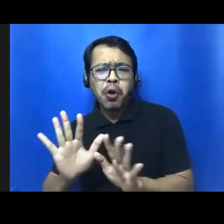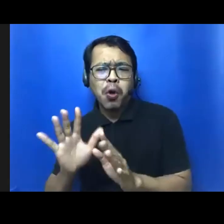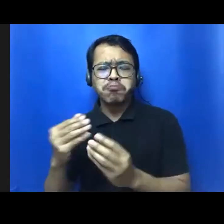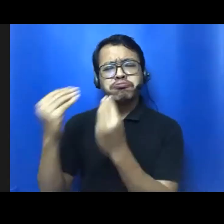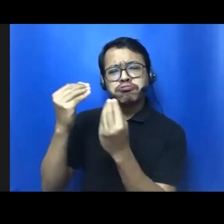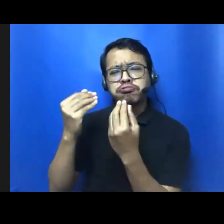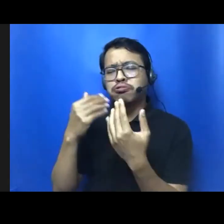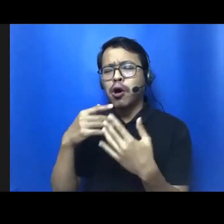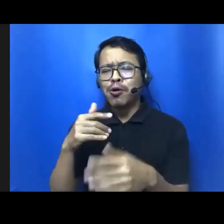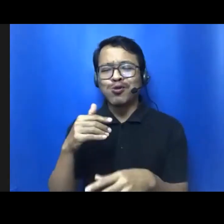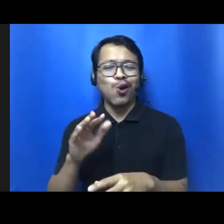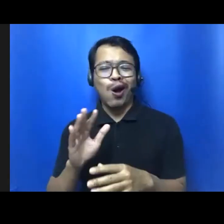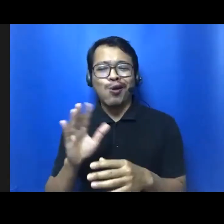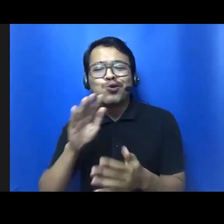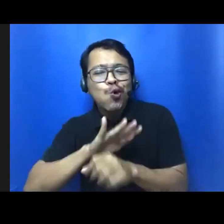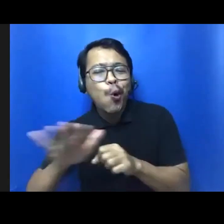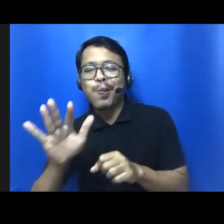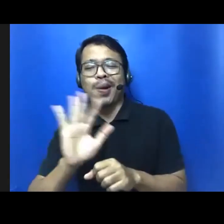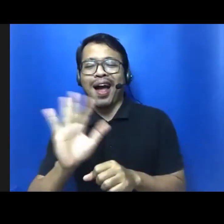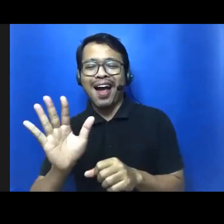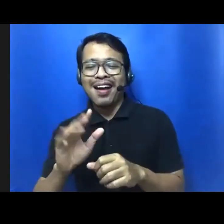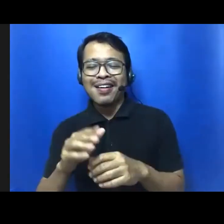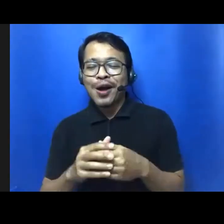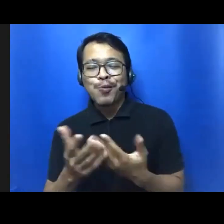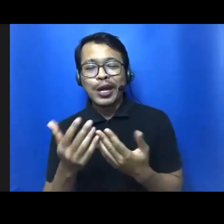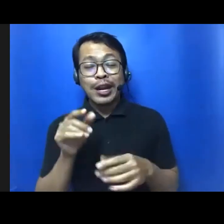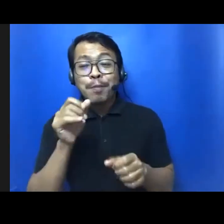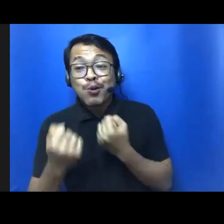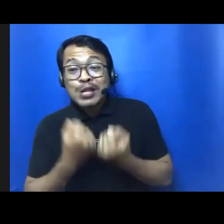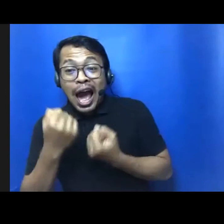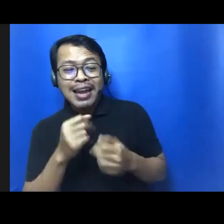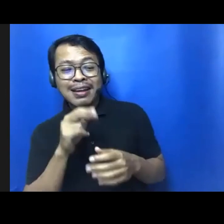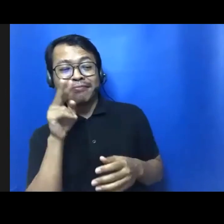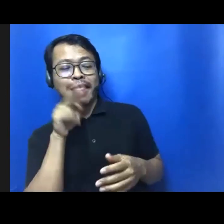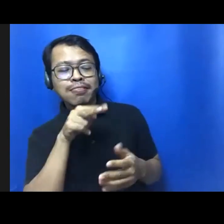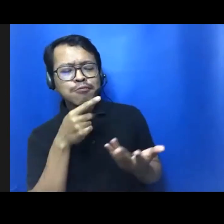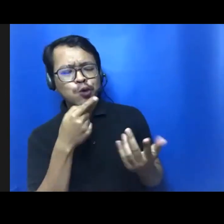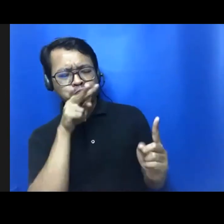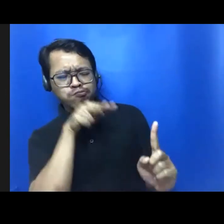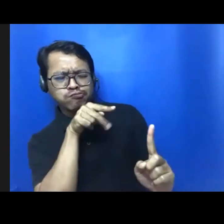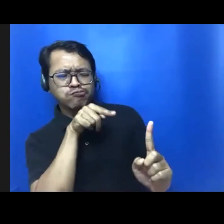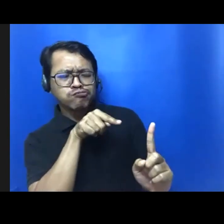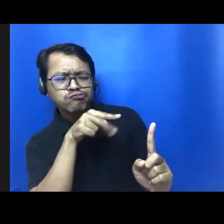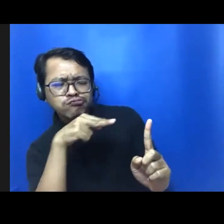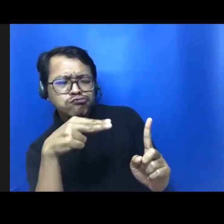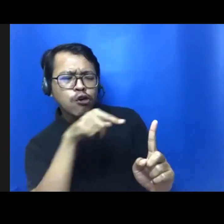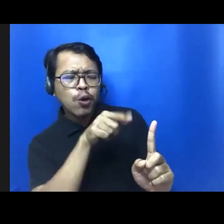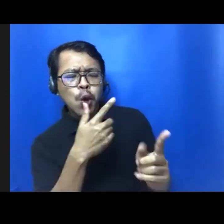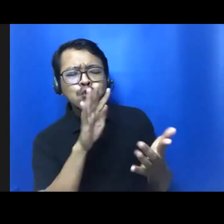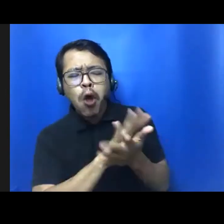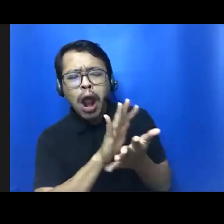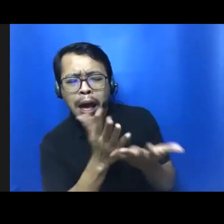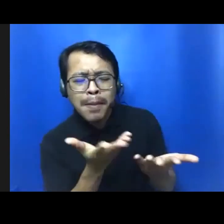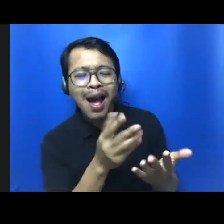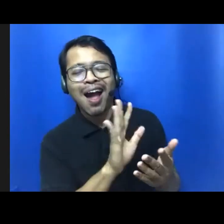kayak kemampuan sekolah formalnya seperti apa, cukup tahu aja karena memang di sisi lain tetap kadang berpengaruh ke pola